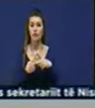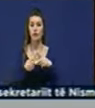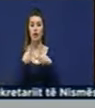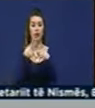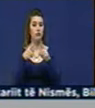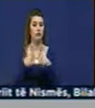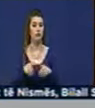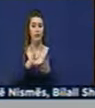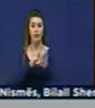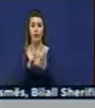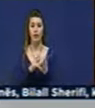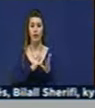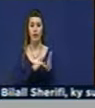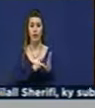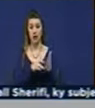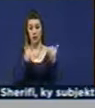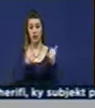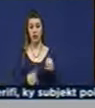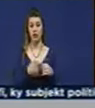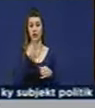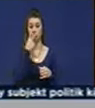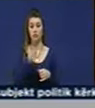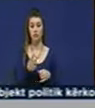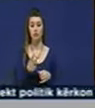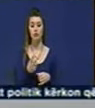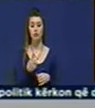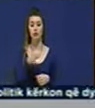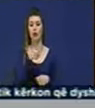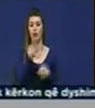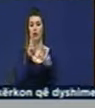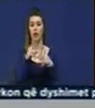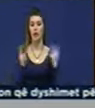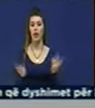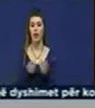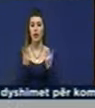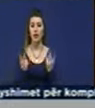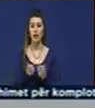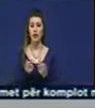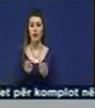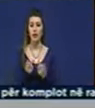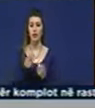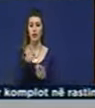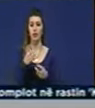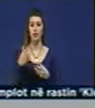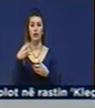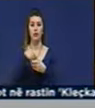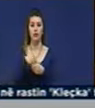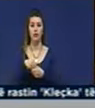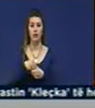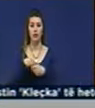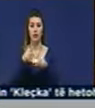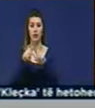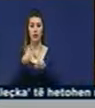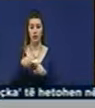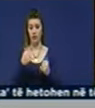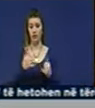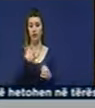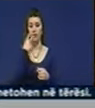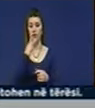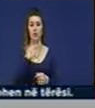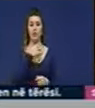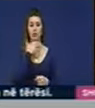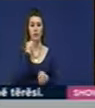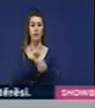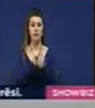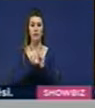përkundet faktit që kjo gjenerat e ka me letë të integrohet, në çdo mjedis, fatkesisht ardhmeria saj mbetet ende me